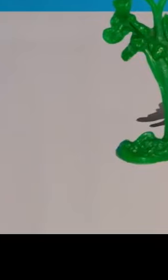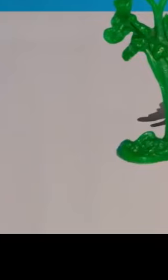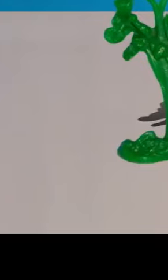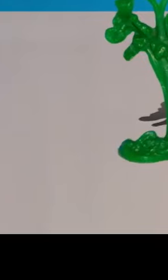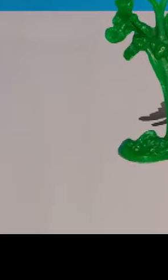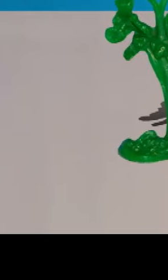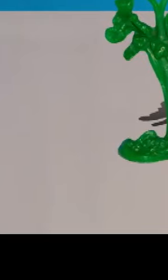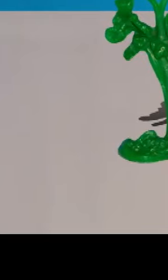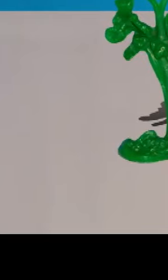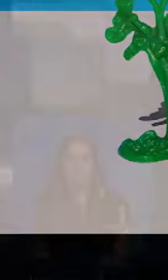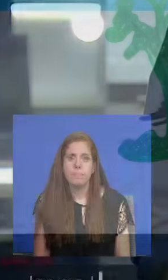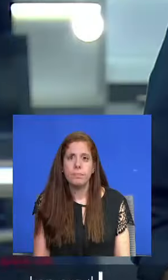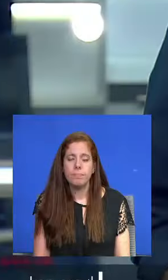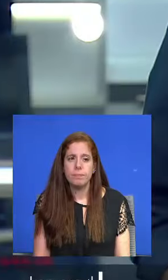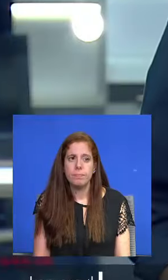קופים, בקולנוע.